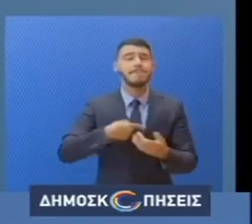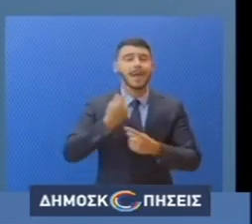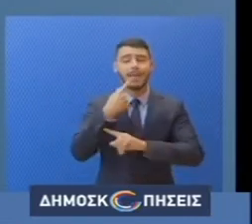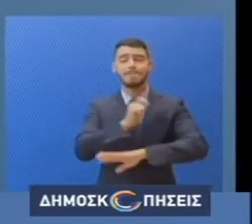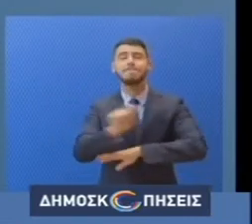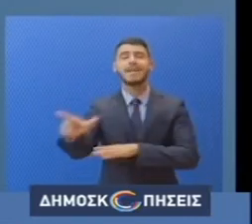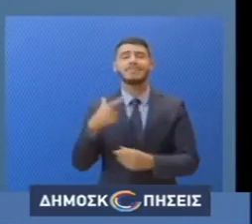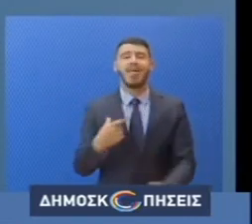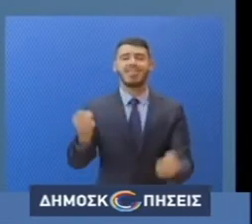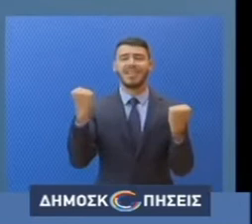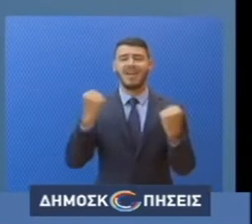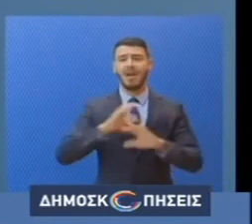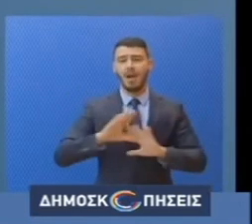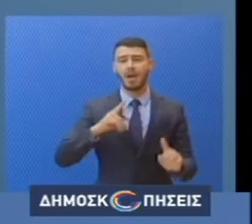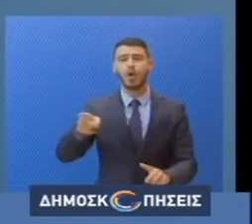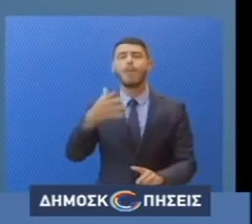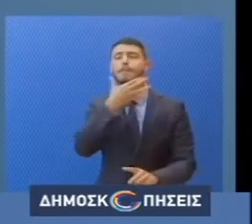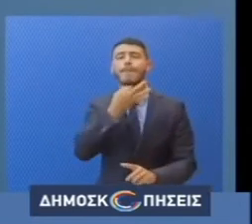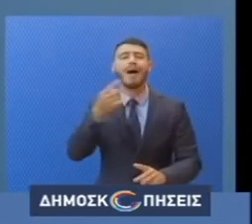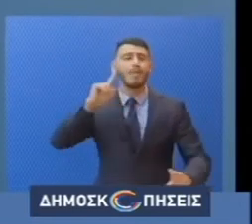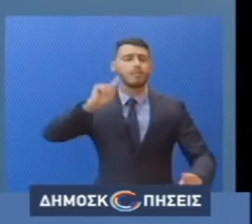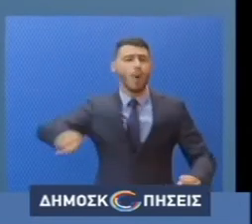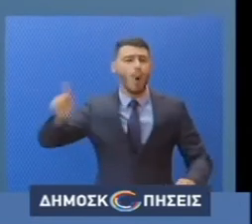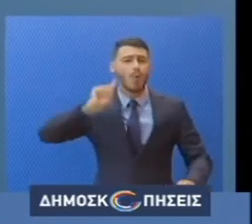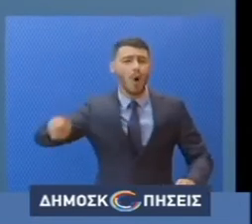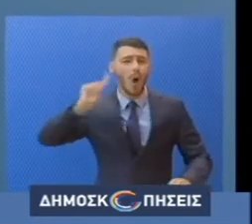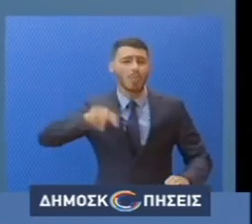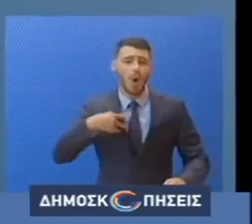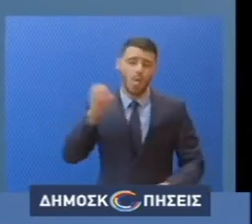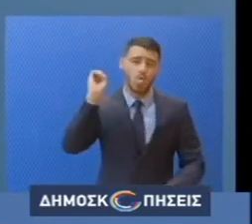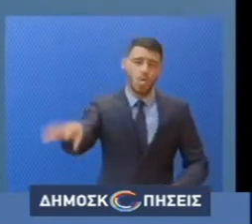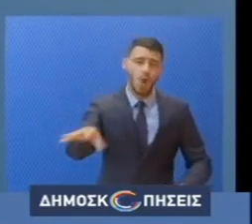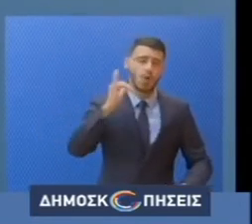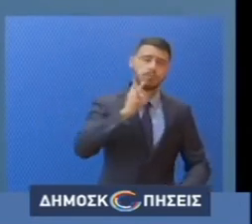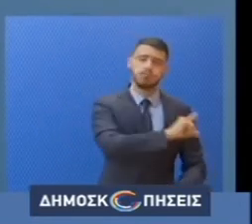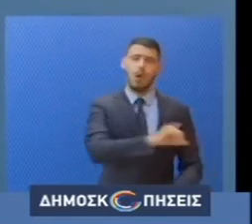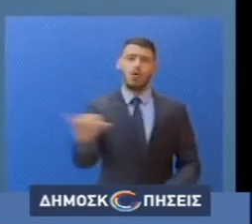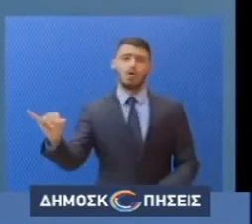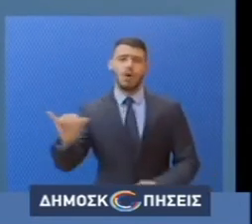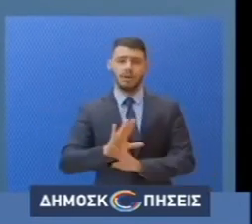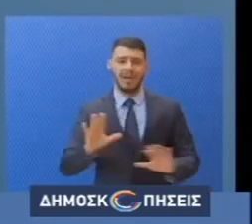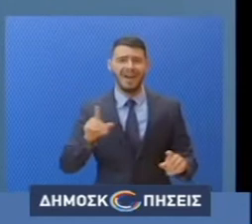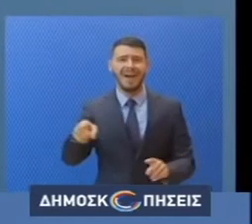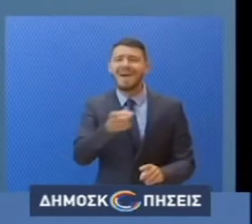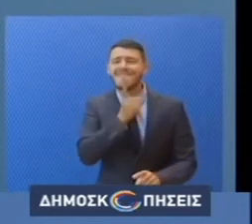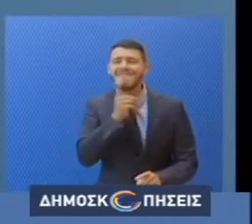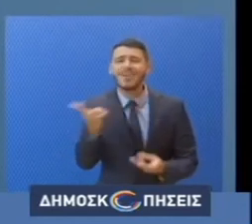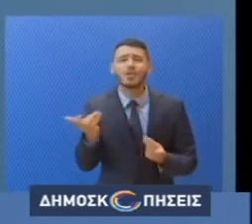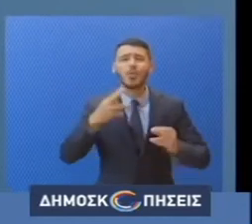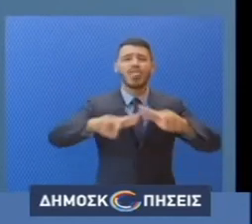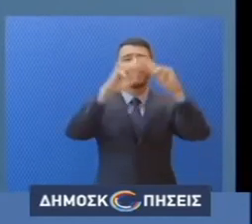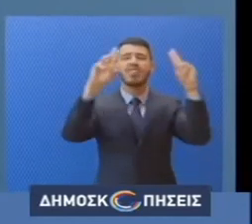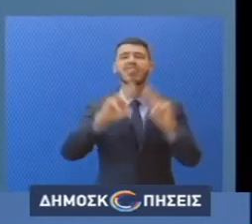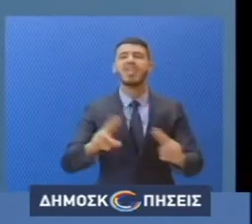κανένας δεν μπορεί να παραβιάζει ατιμόρυτα τη διεθνή νομιμότητα και ότι ενέργειες, κατάφορα αντίθετες στις διεθνείς υποχρεώσεις